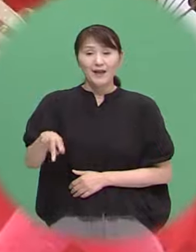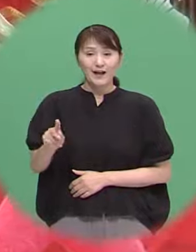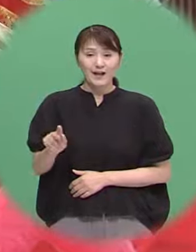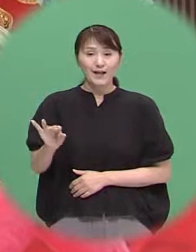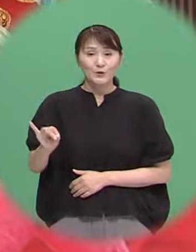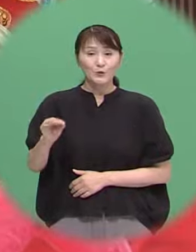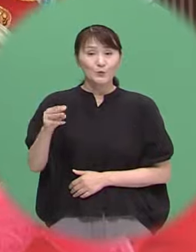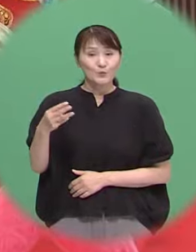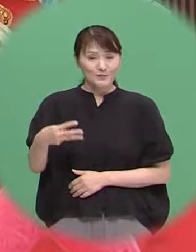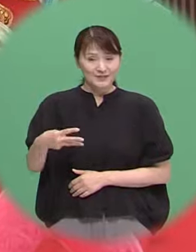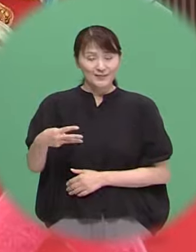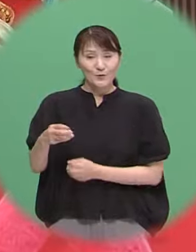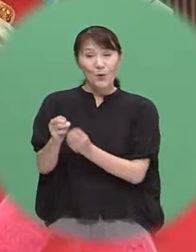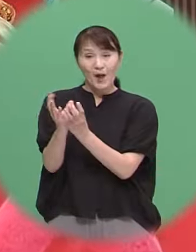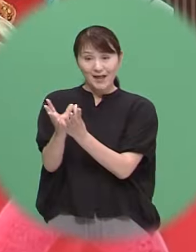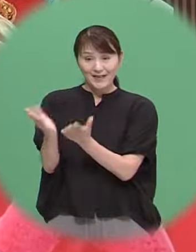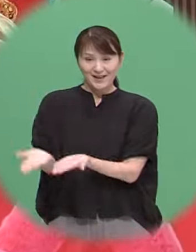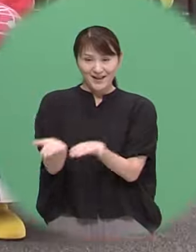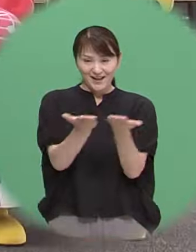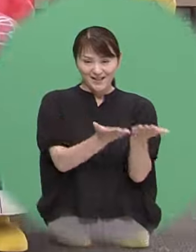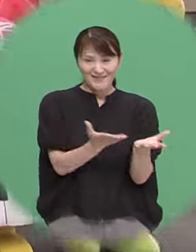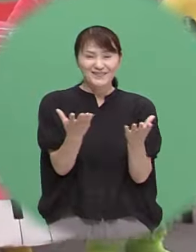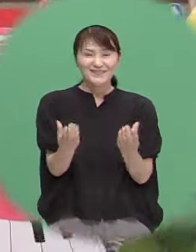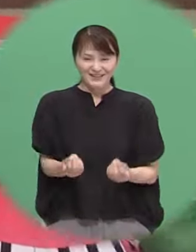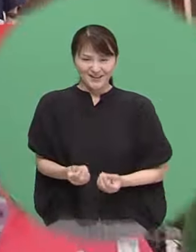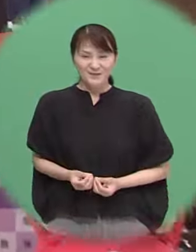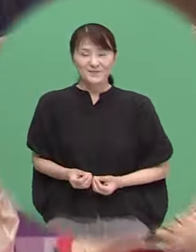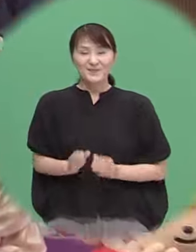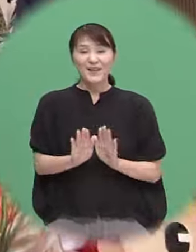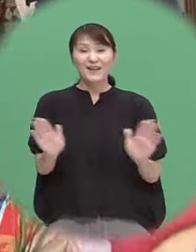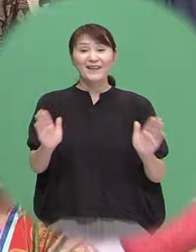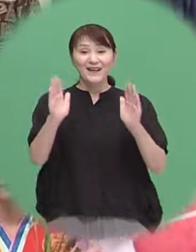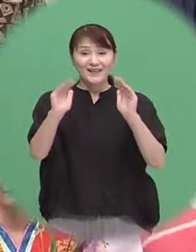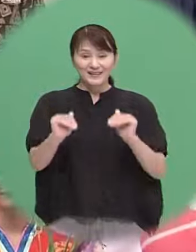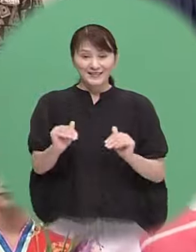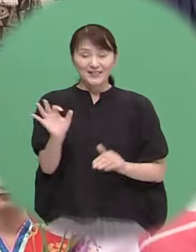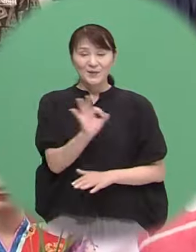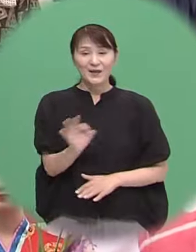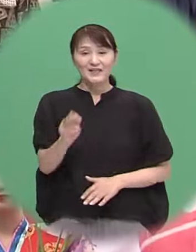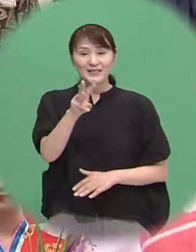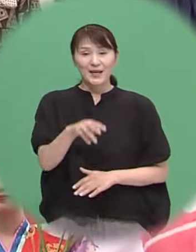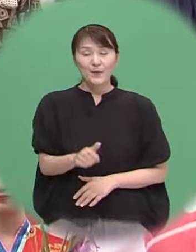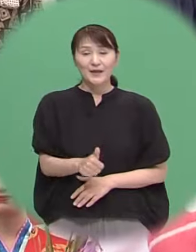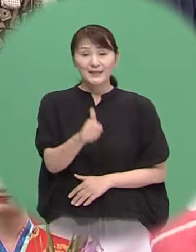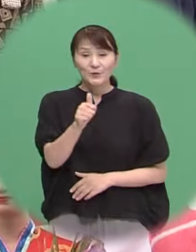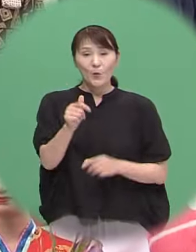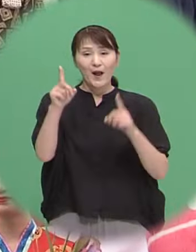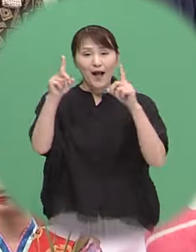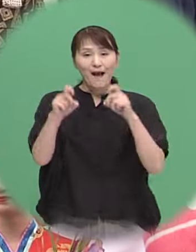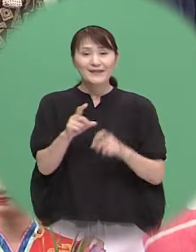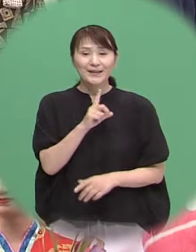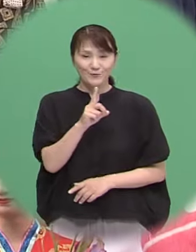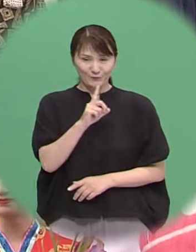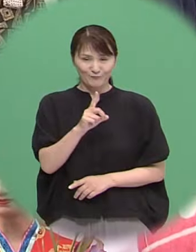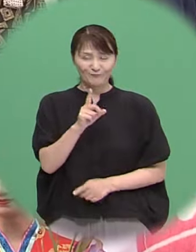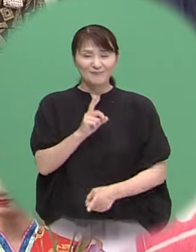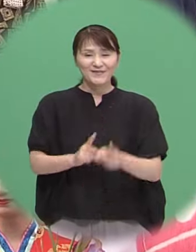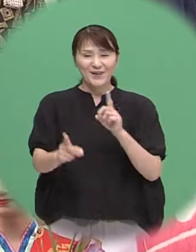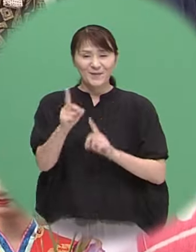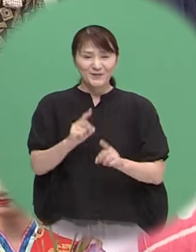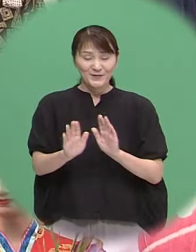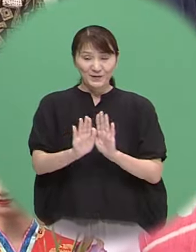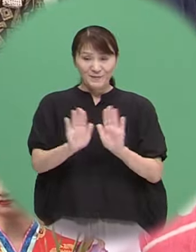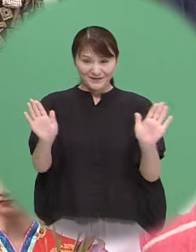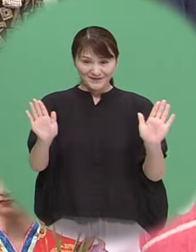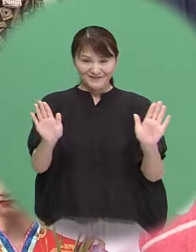つみが手渡されました。開会セレモニーでは品川市長が挨拶し、祭りが幕を開け